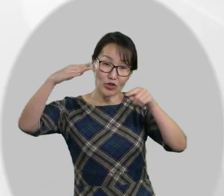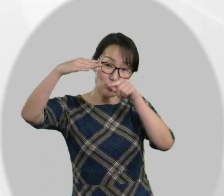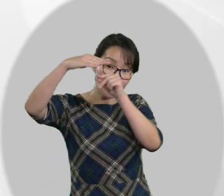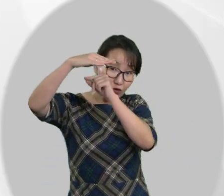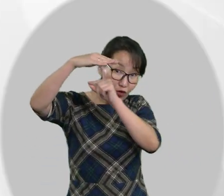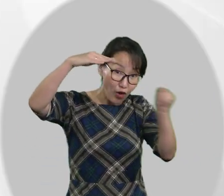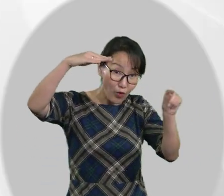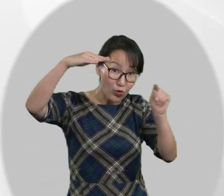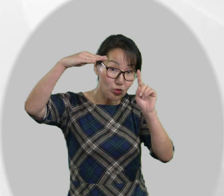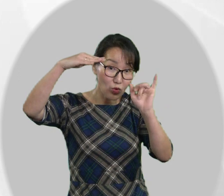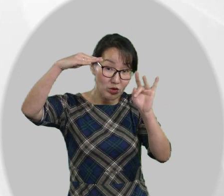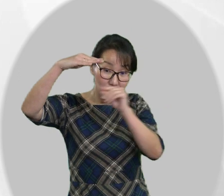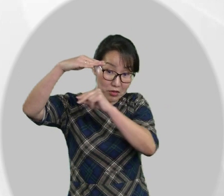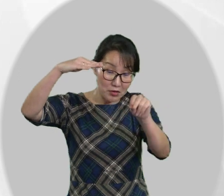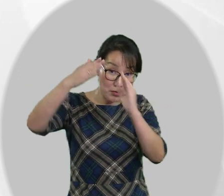хэл зүгийг